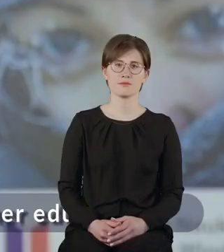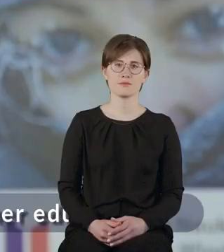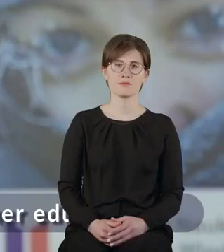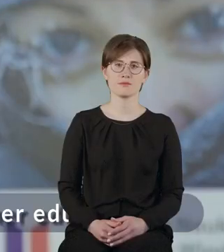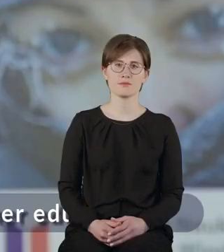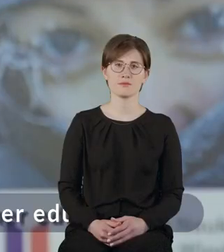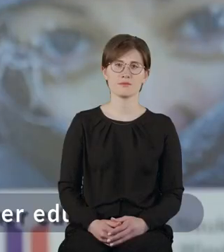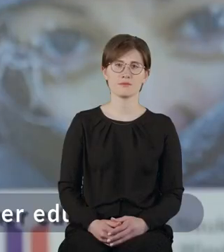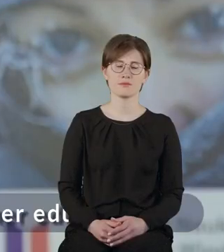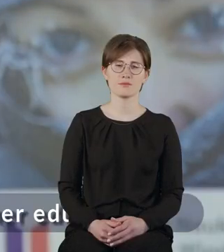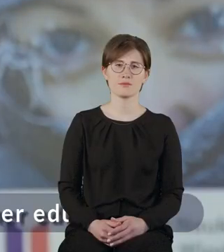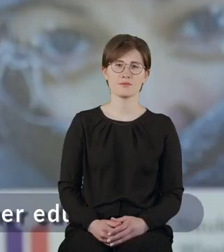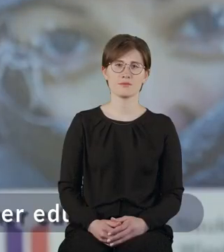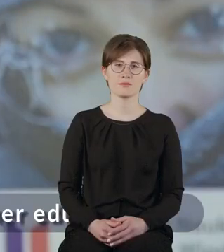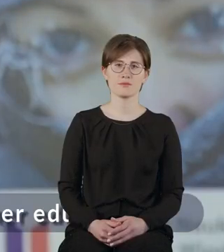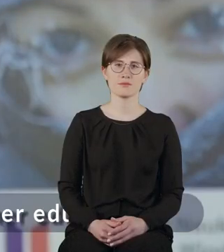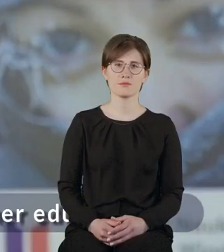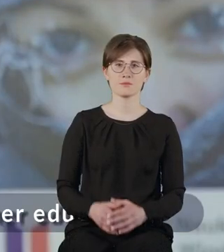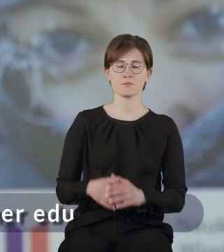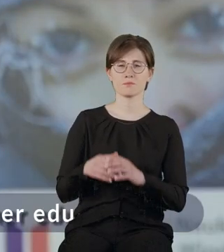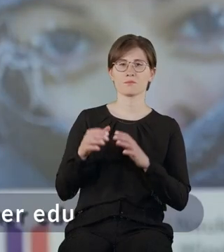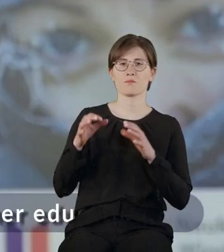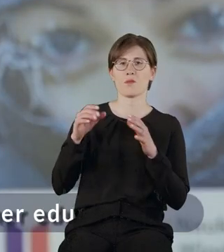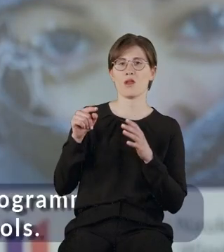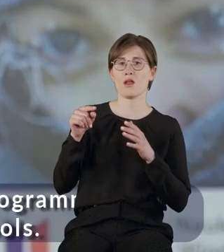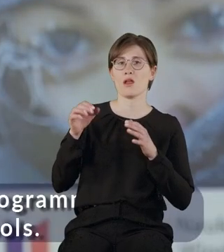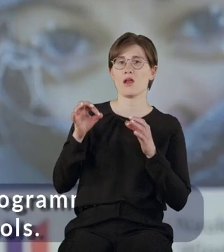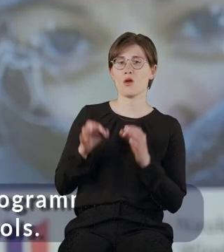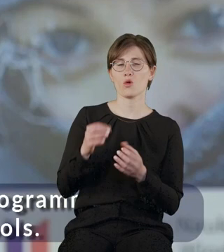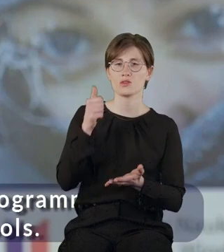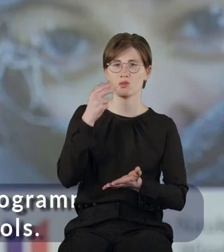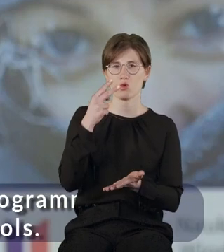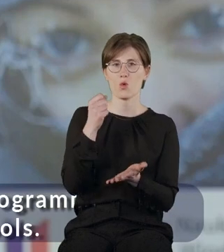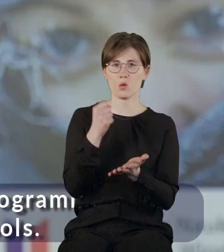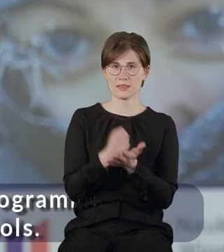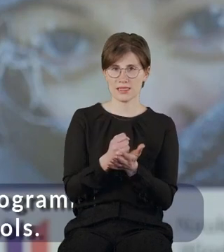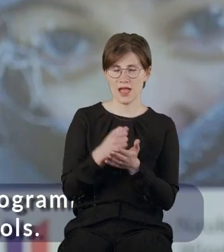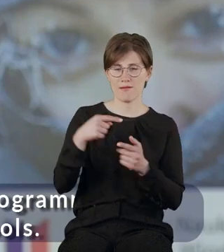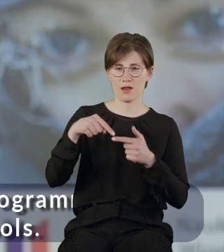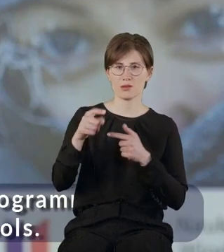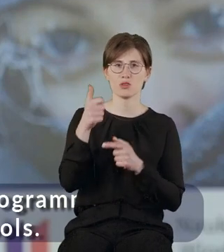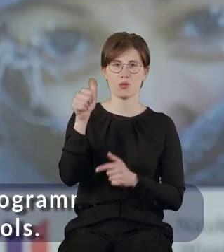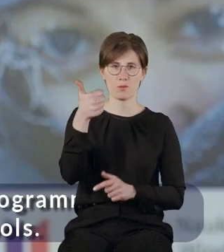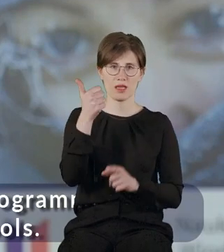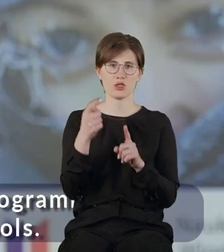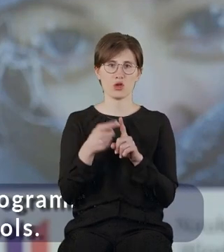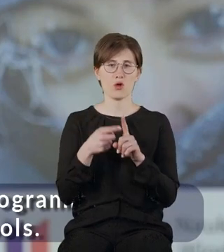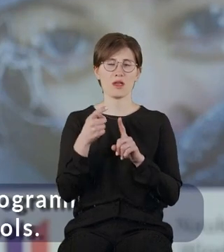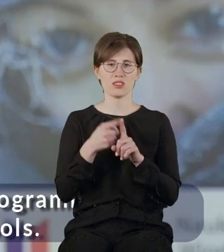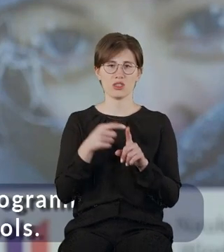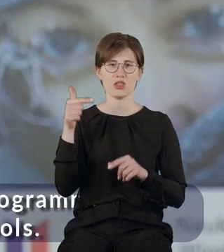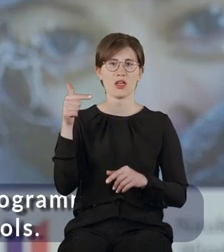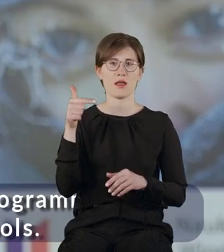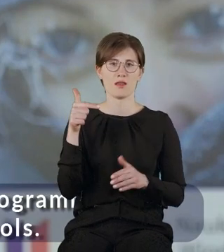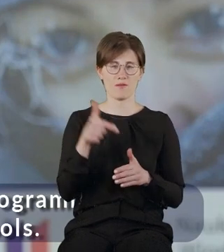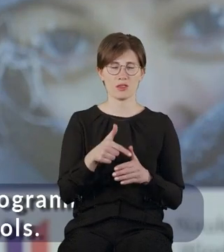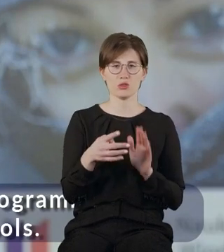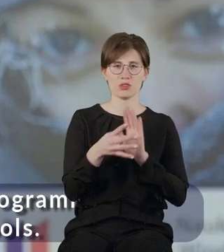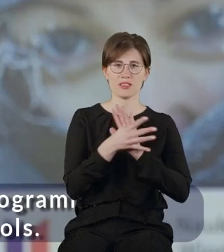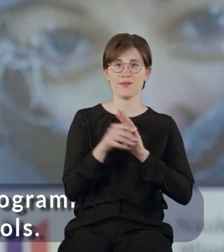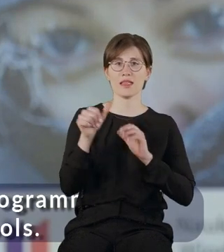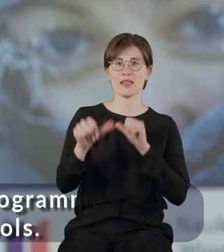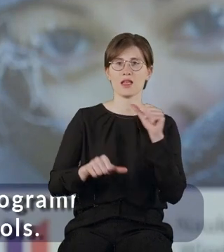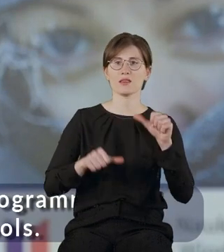Zgodnie z wymogami nowej ustawy o szkolnictwie wyższym od 1 października 2019